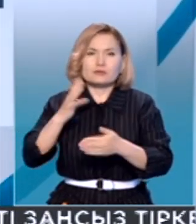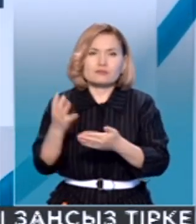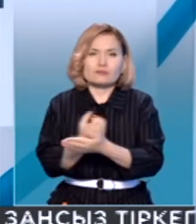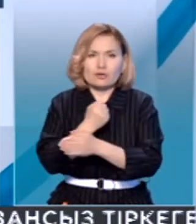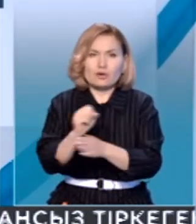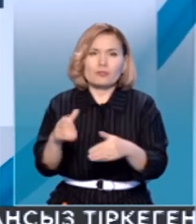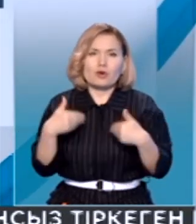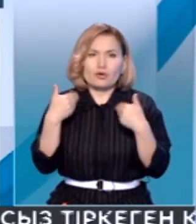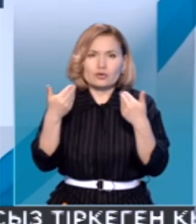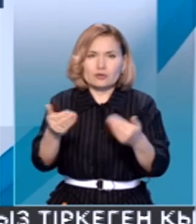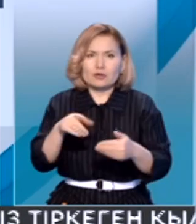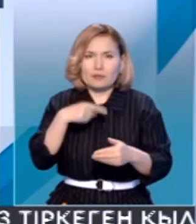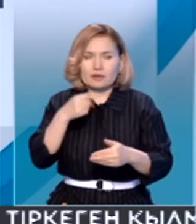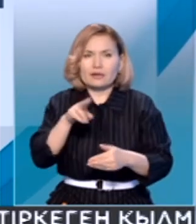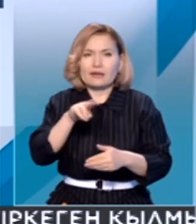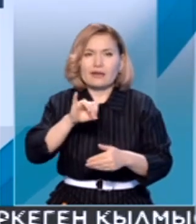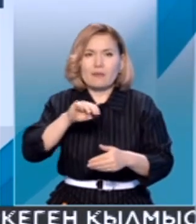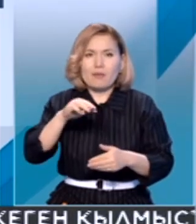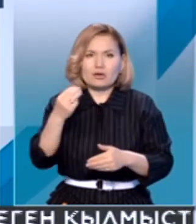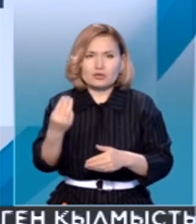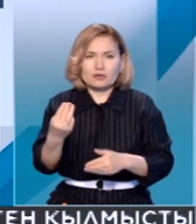әнші.